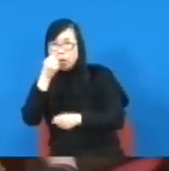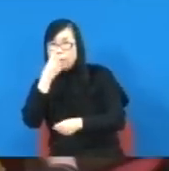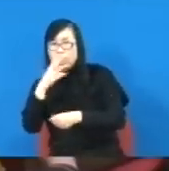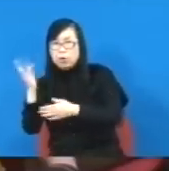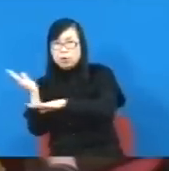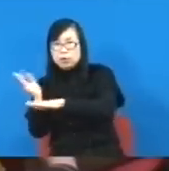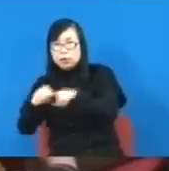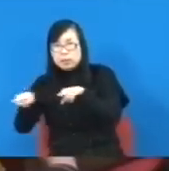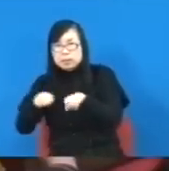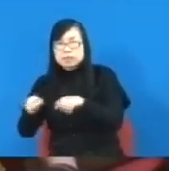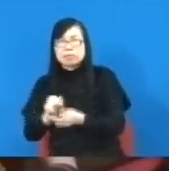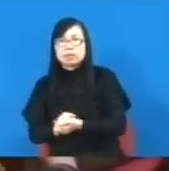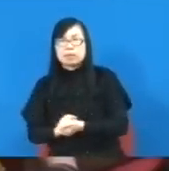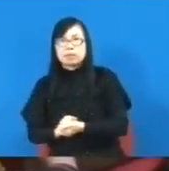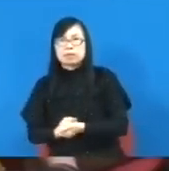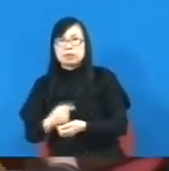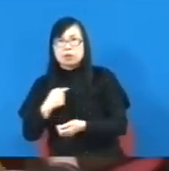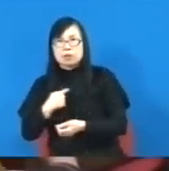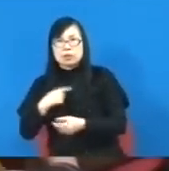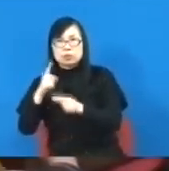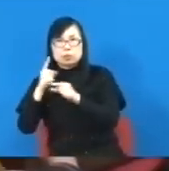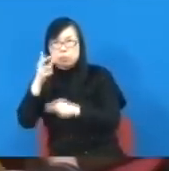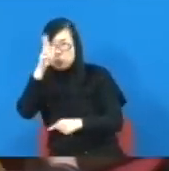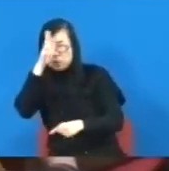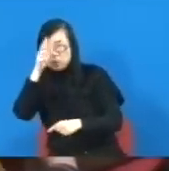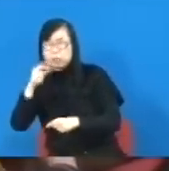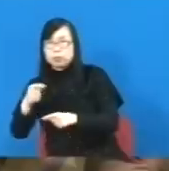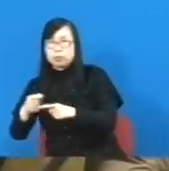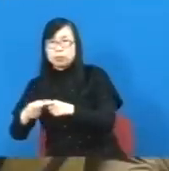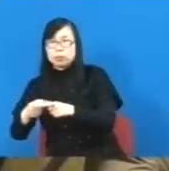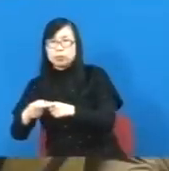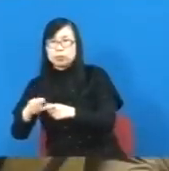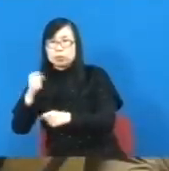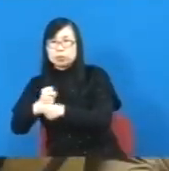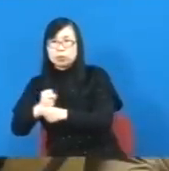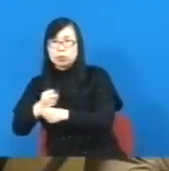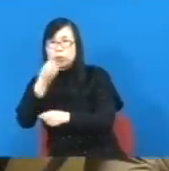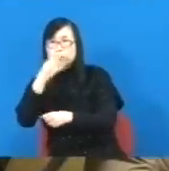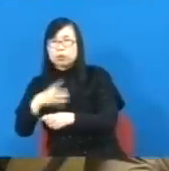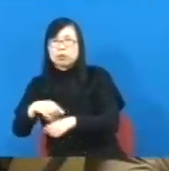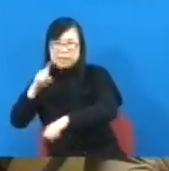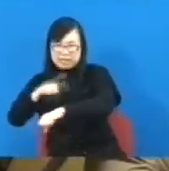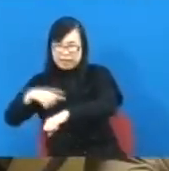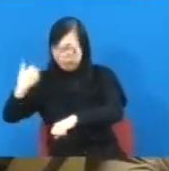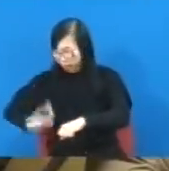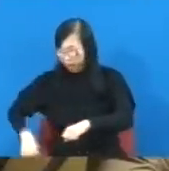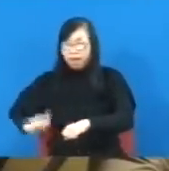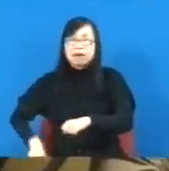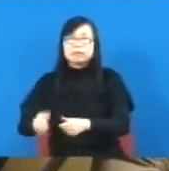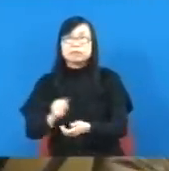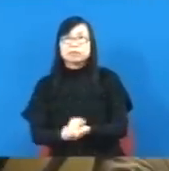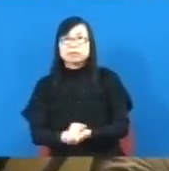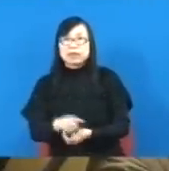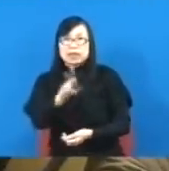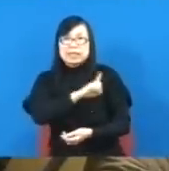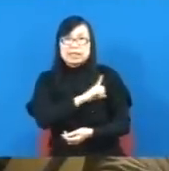先？咁你話我會用中公務員嗰套去處理港台嘅嘥時間啊！ 佢本身都唔 你